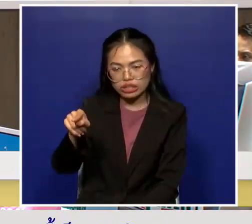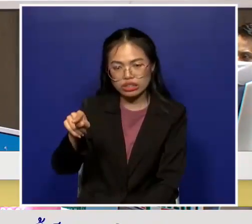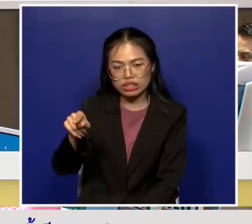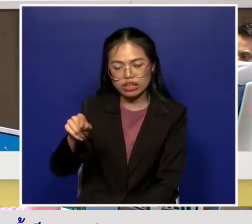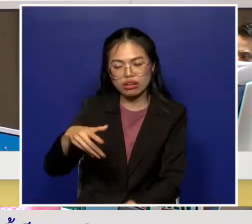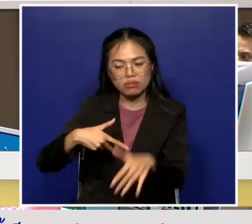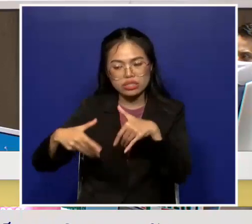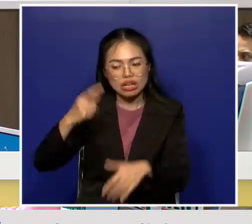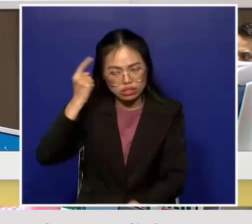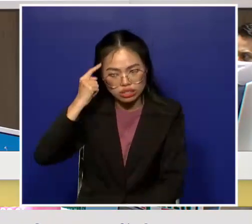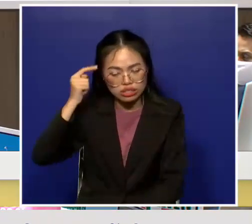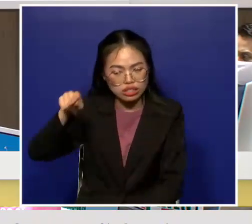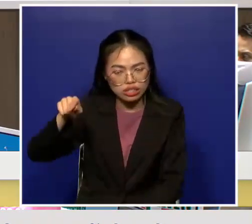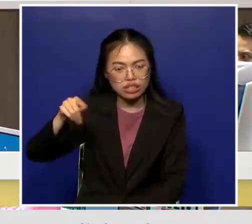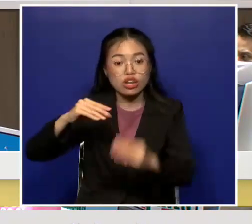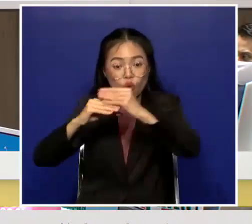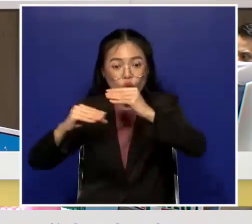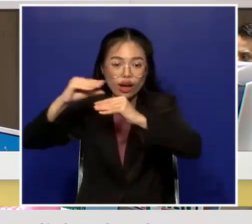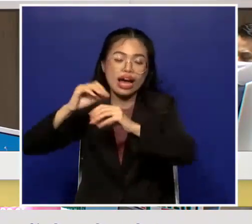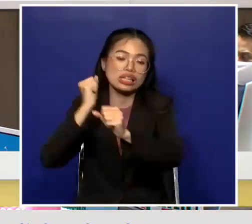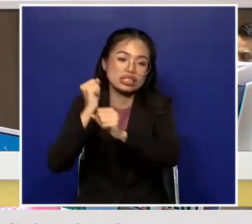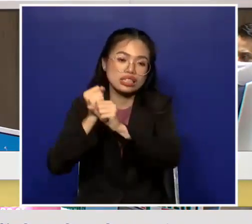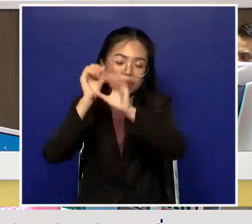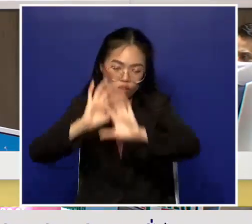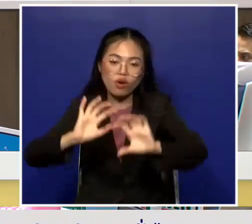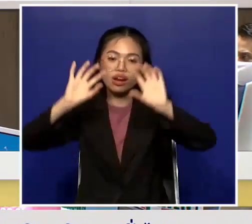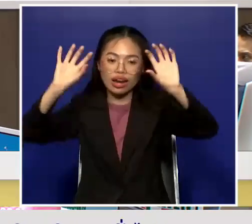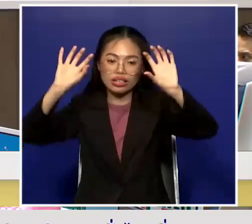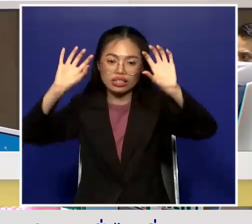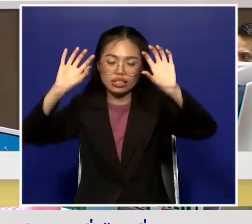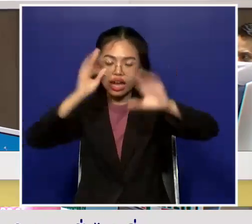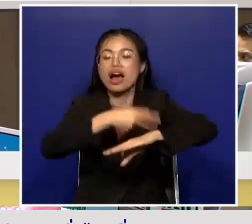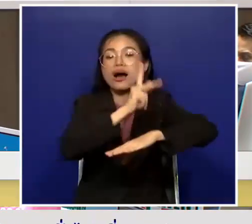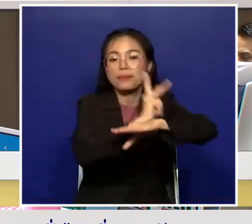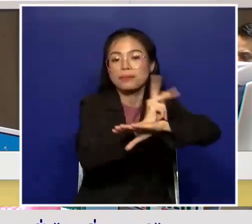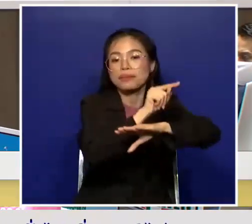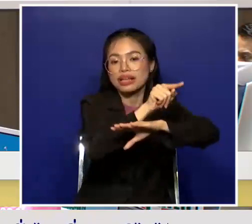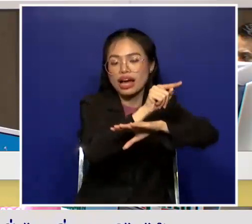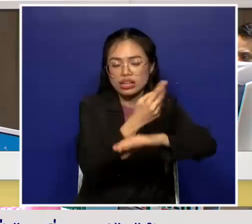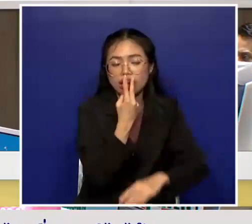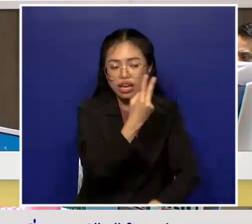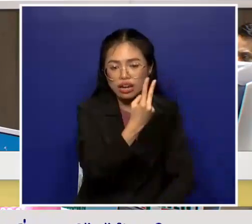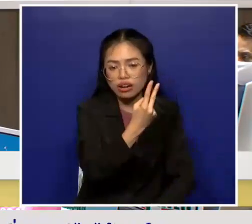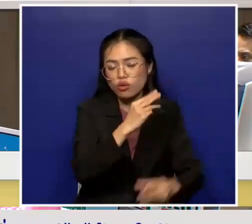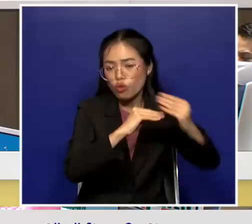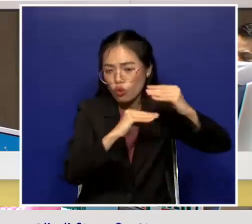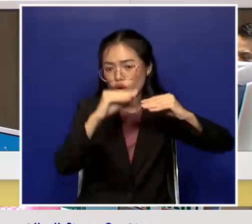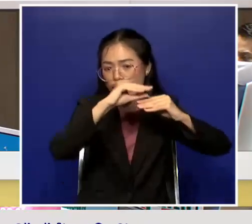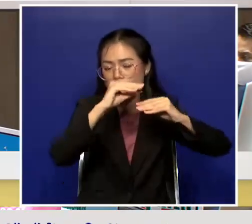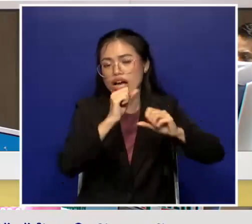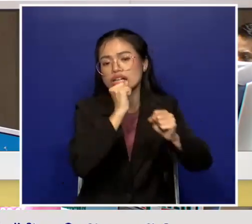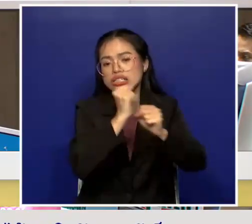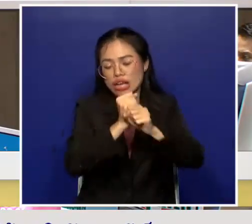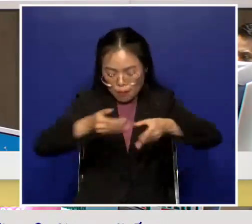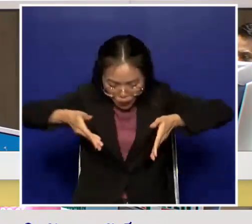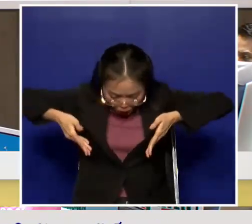งการต่างๆของหน่วยงานราชการนะผ่านท่านประธานสภานะท่านพอจะเห็นนะครับเขาจะสร้างถนน